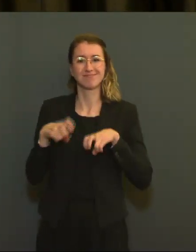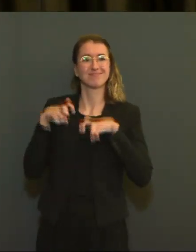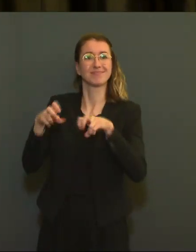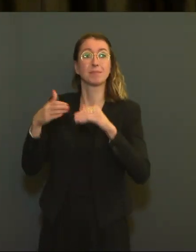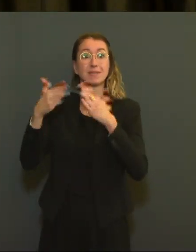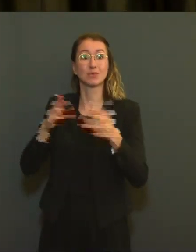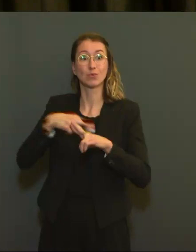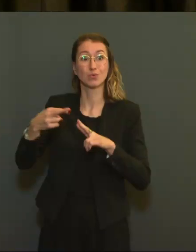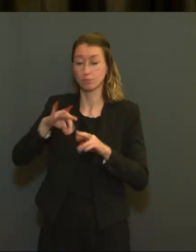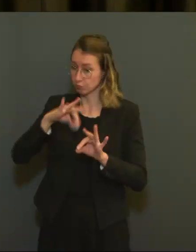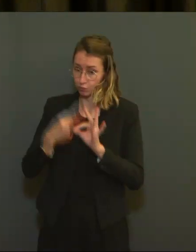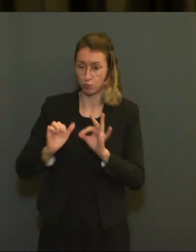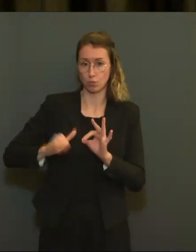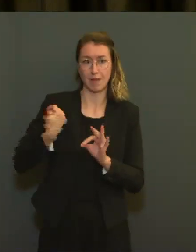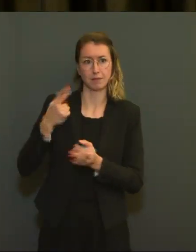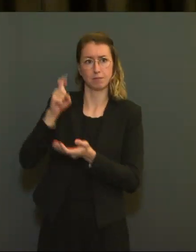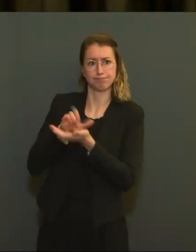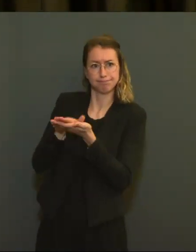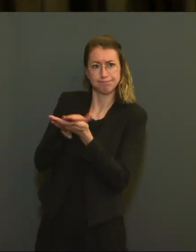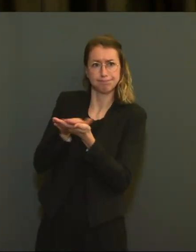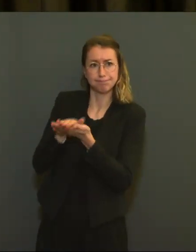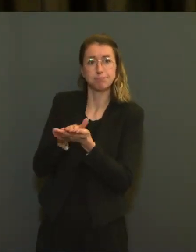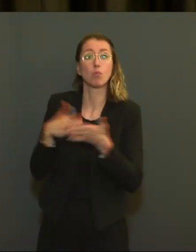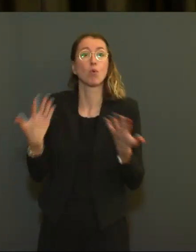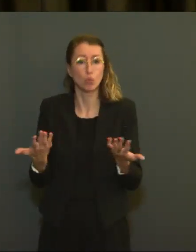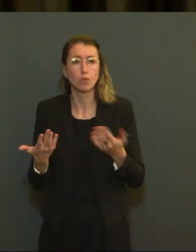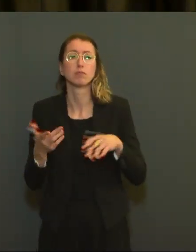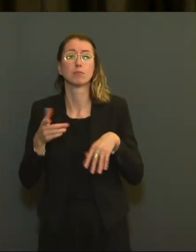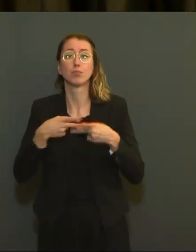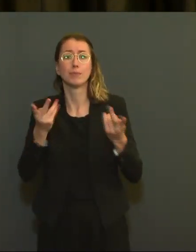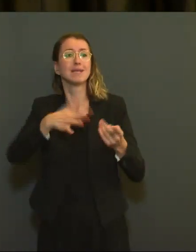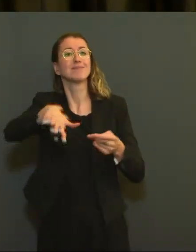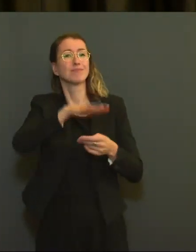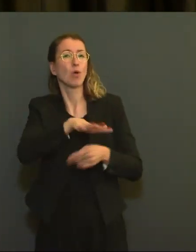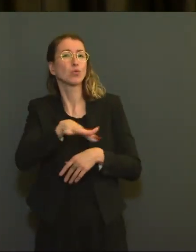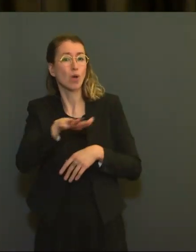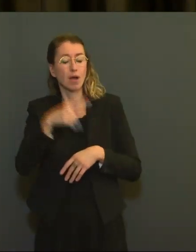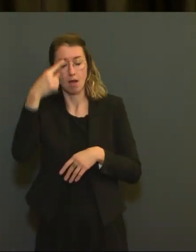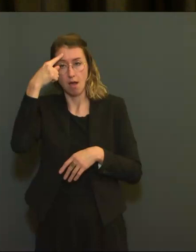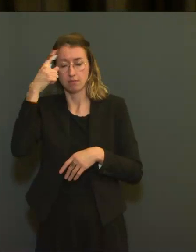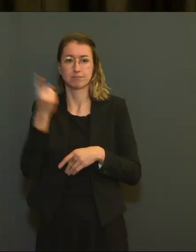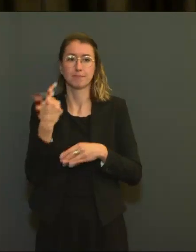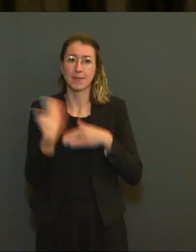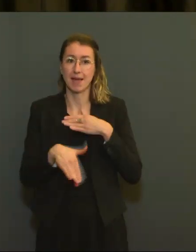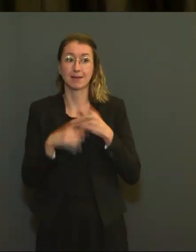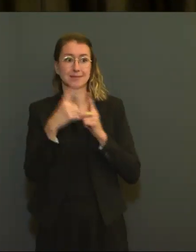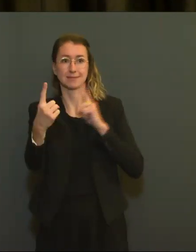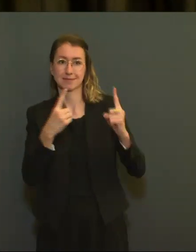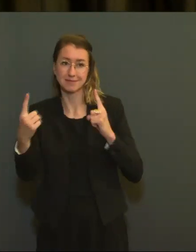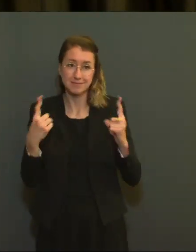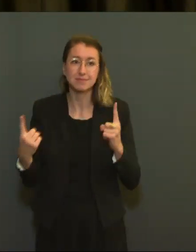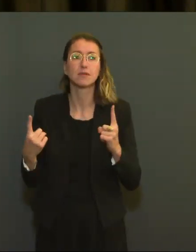respect de la distance physique dans l'espace public, le port du masque en complément, certainement dans les zones où on ne sait